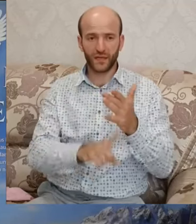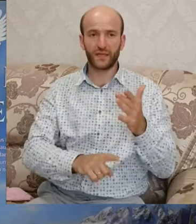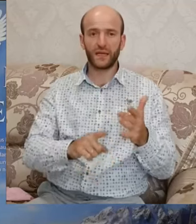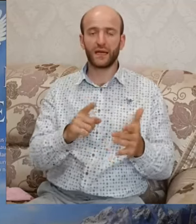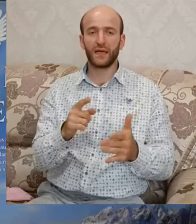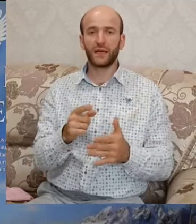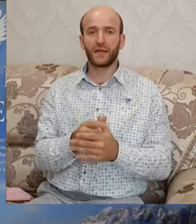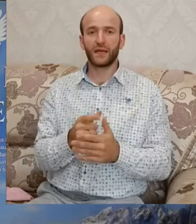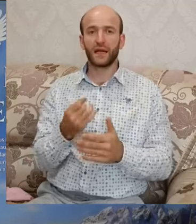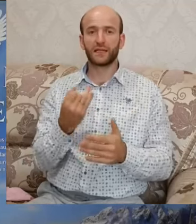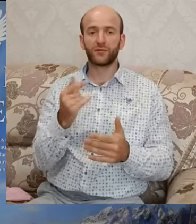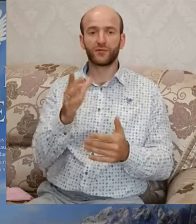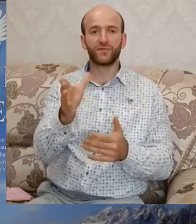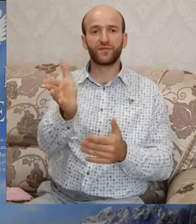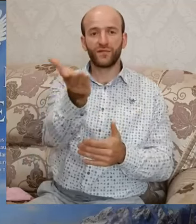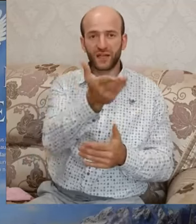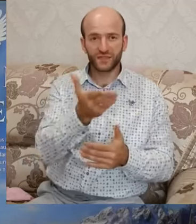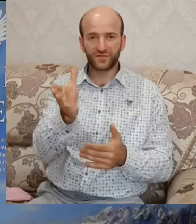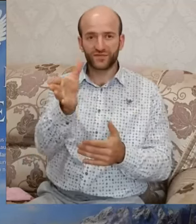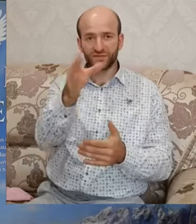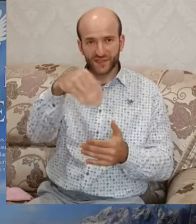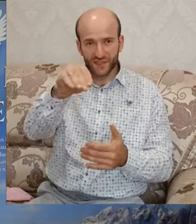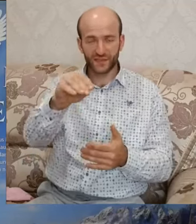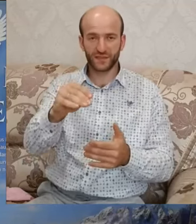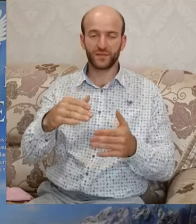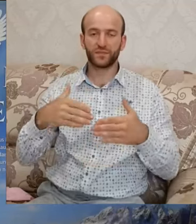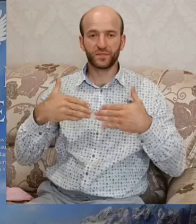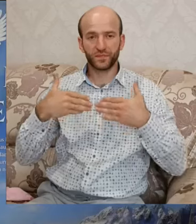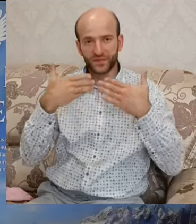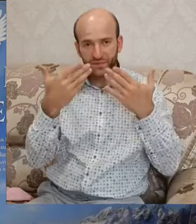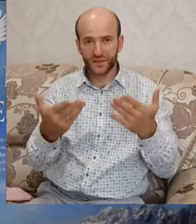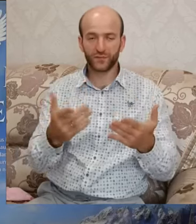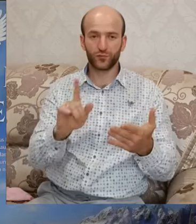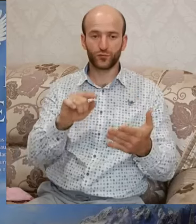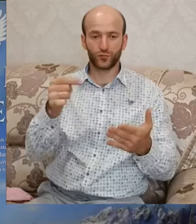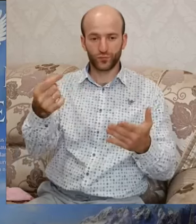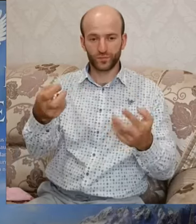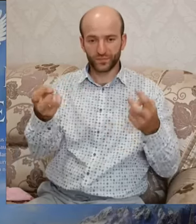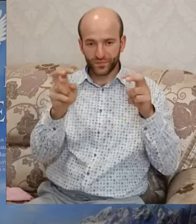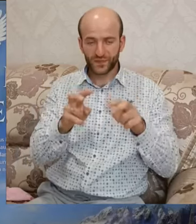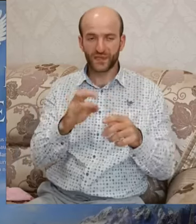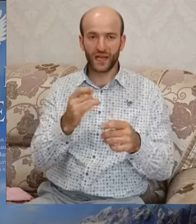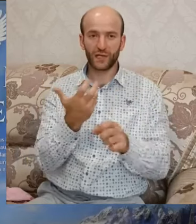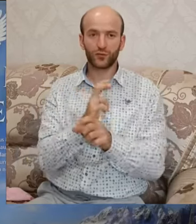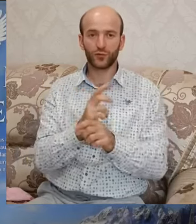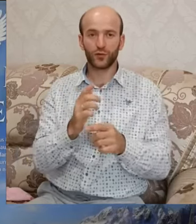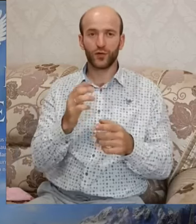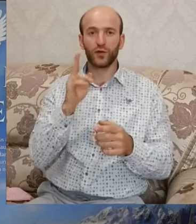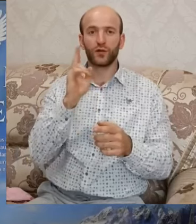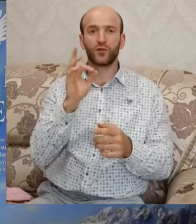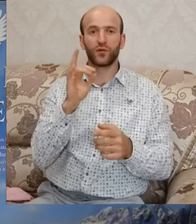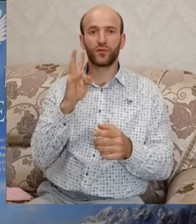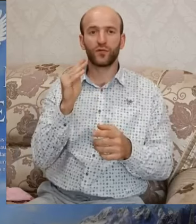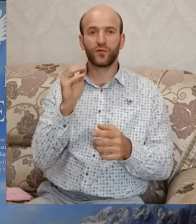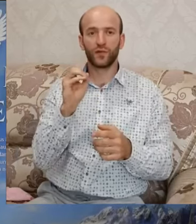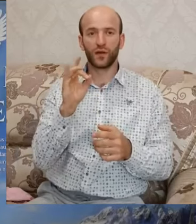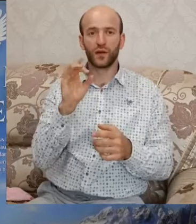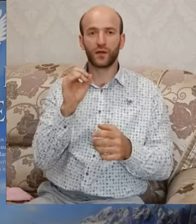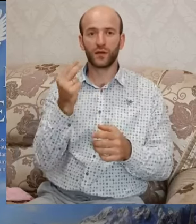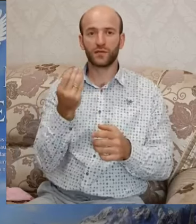Dievu. Прибывших на конференцию с Богом. Когда Мозей susitiko su Dievu. Когда Моисей встретил Бога. Viskas pasikeitė.